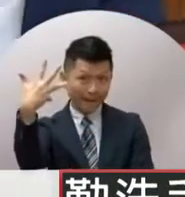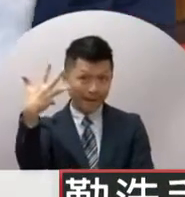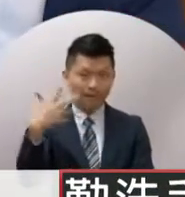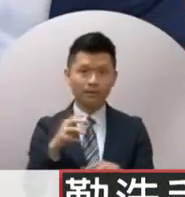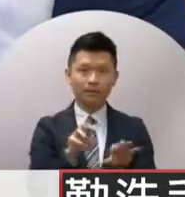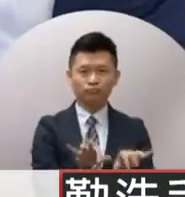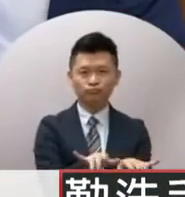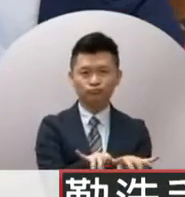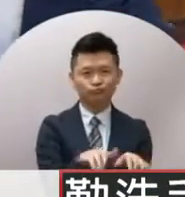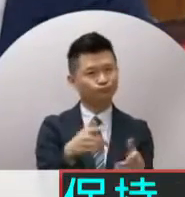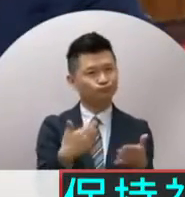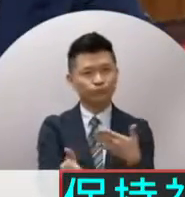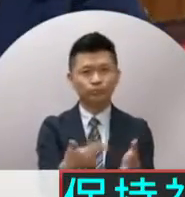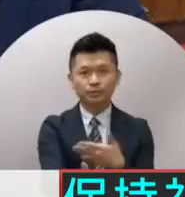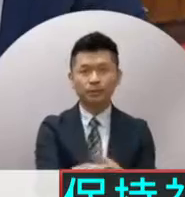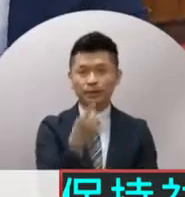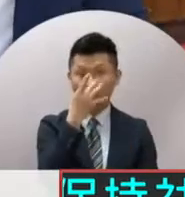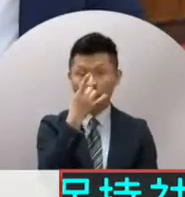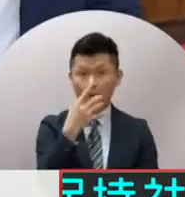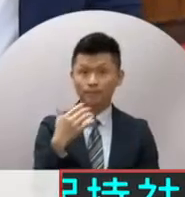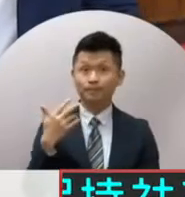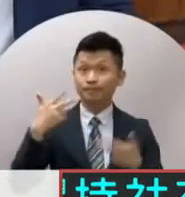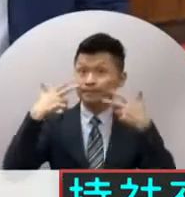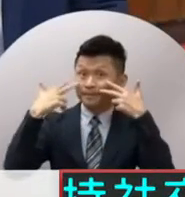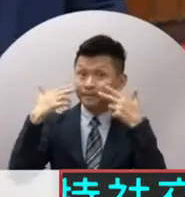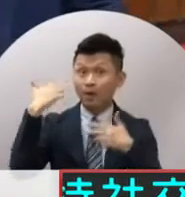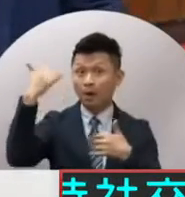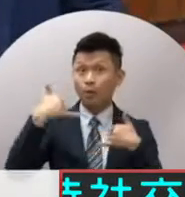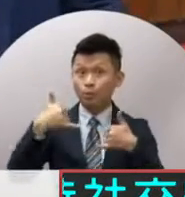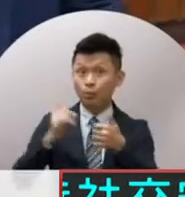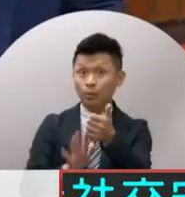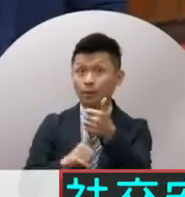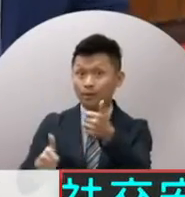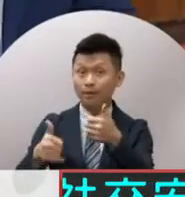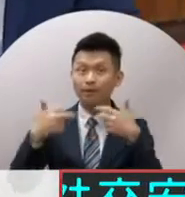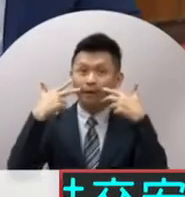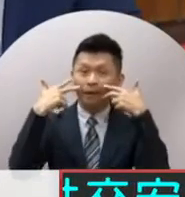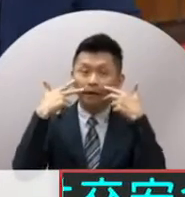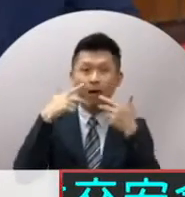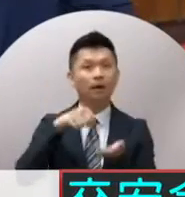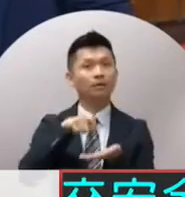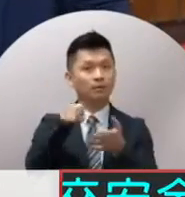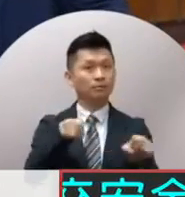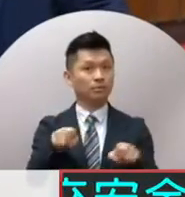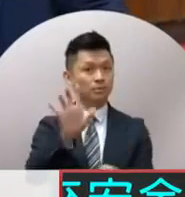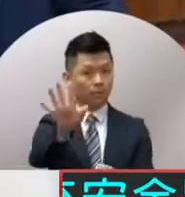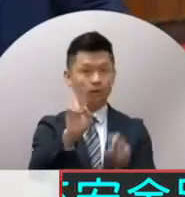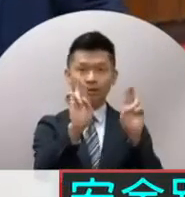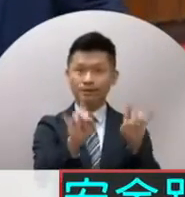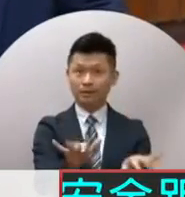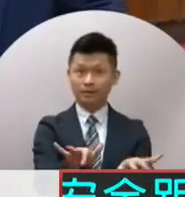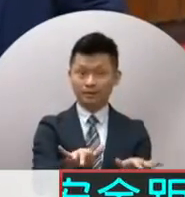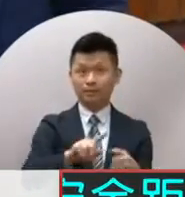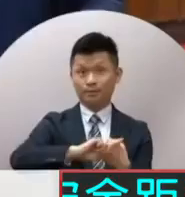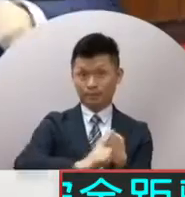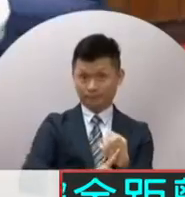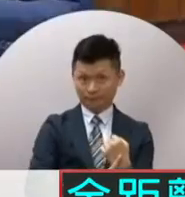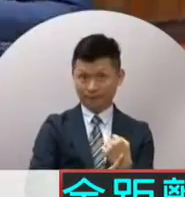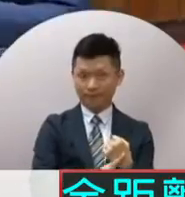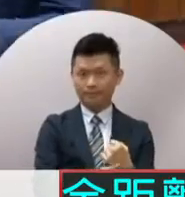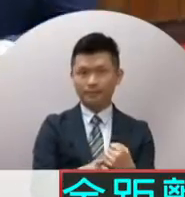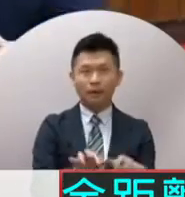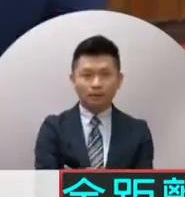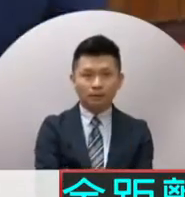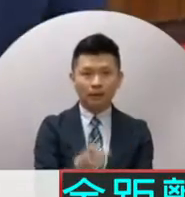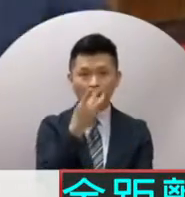起哩。啊，其实咱看原住民哦，高露伊用委婉进行原住民做的时阵，伊有提案，这是伫电脑输入法的差别啦。啊，为甚